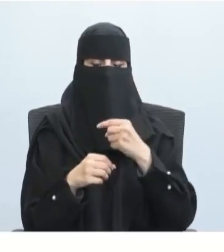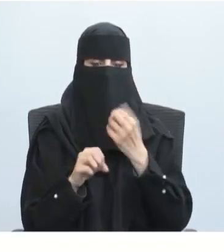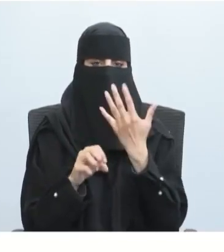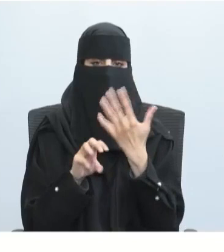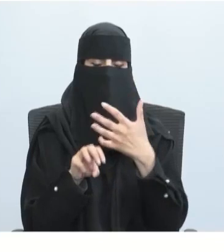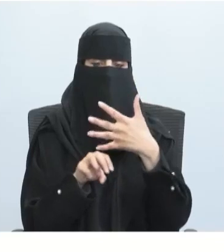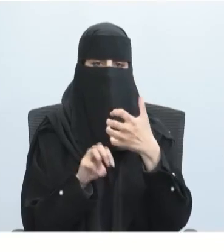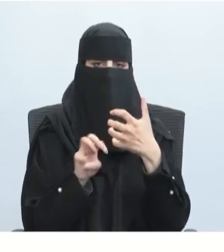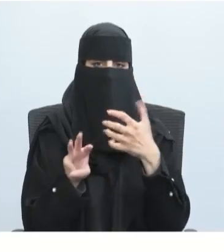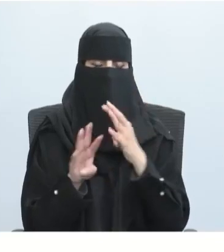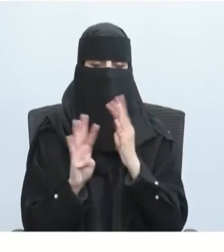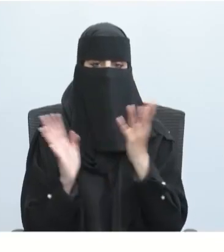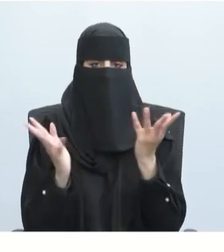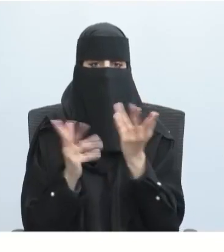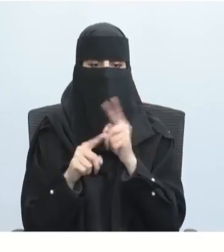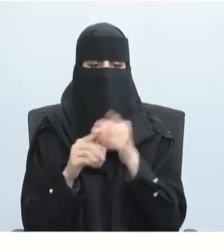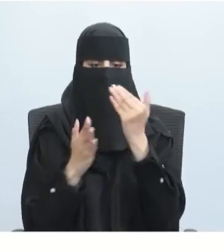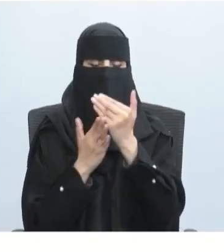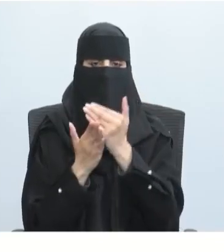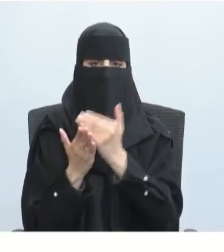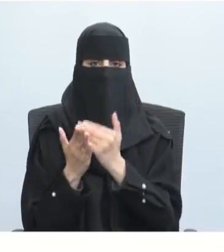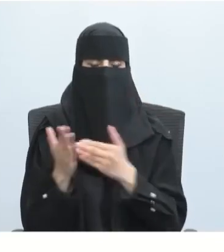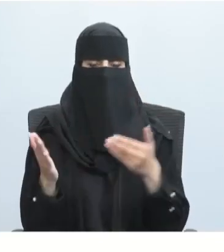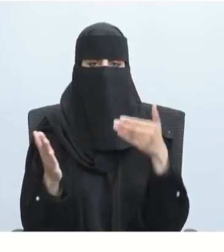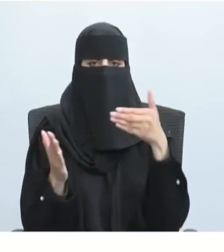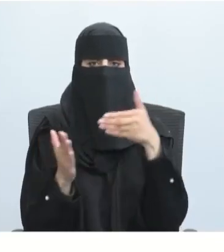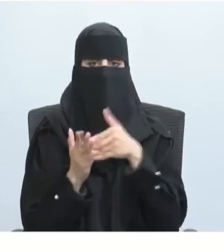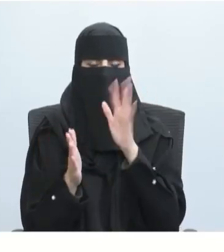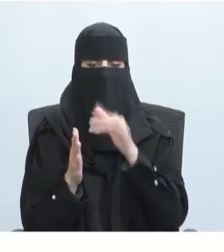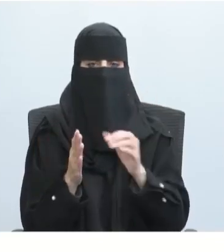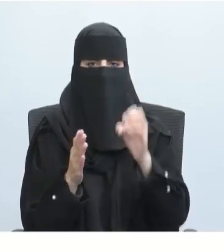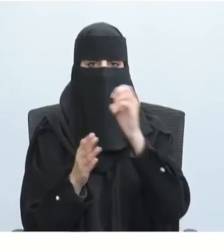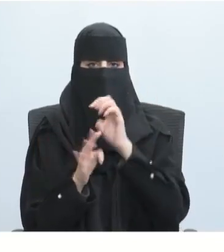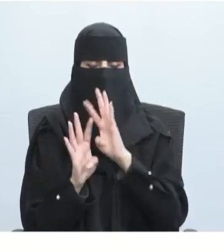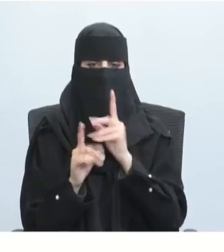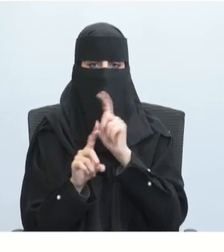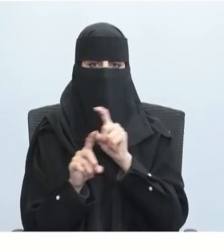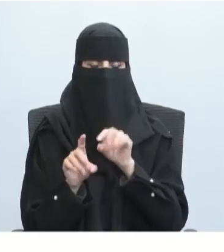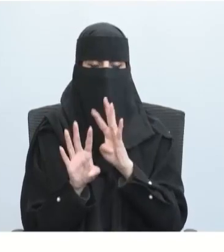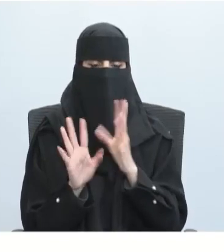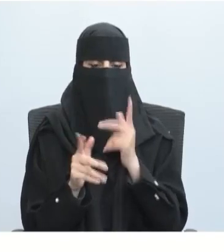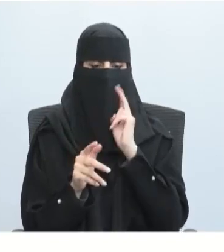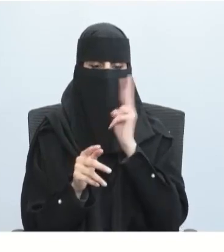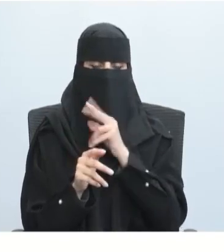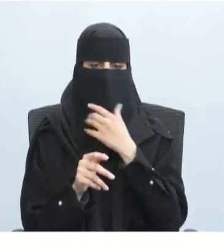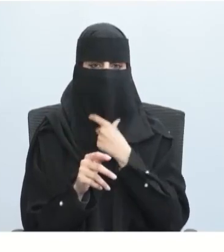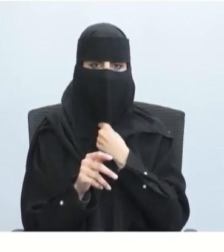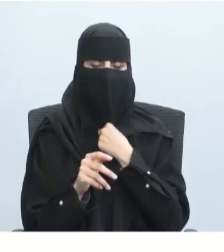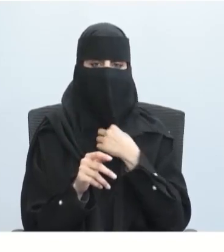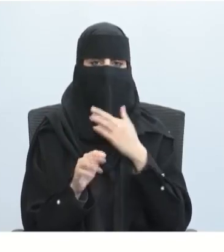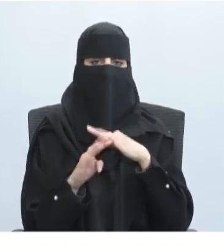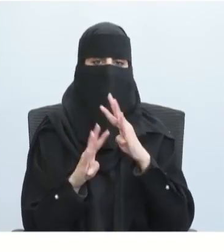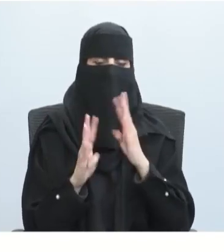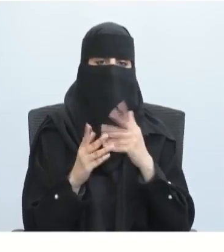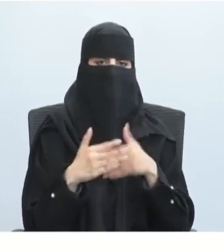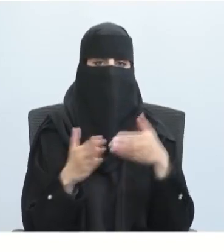الف اذا سقمنا بالعديد من الخطوات الحسابيه بعد ذلك قد نجد انه مثلا بمعدل عائد معين كيف